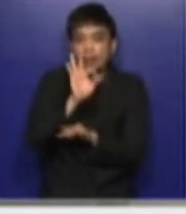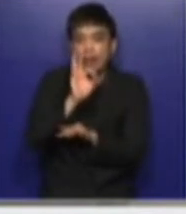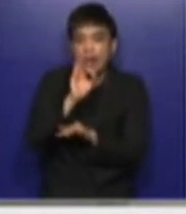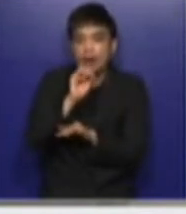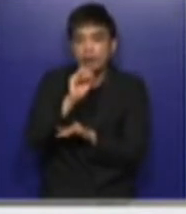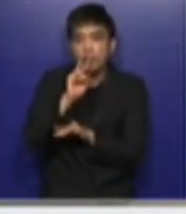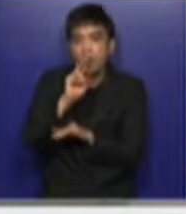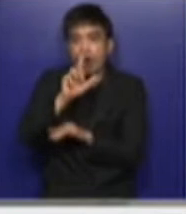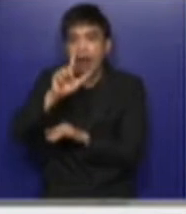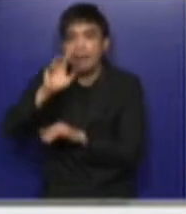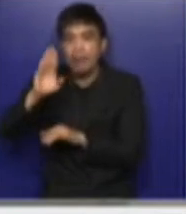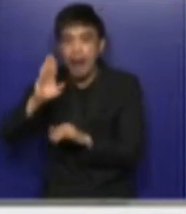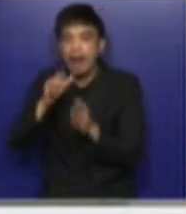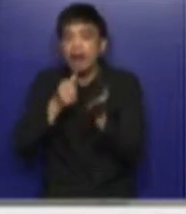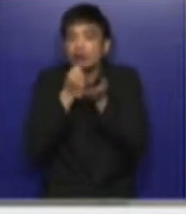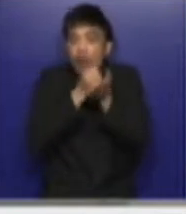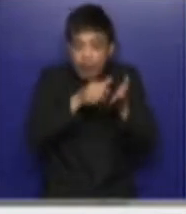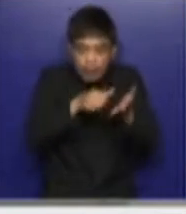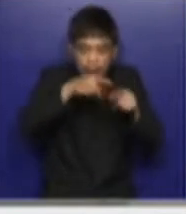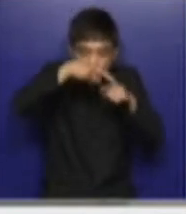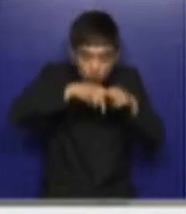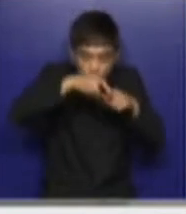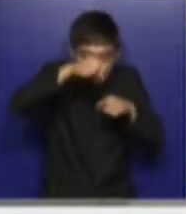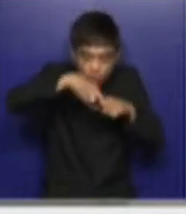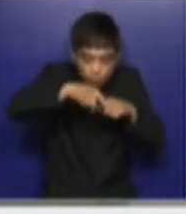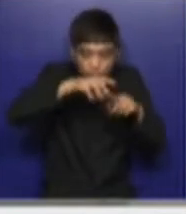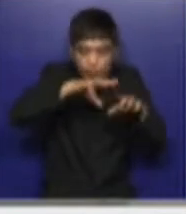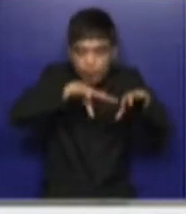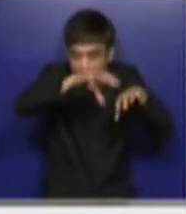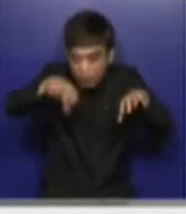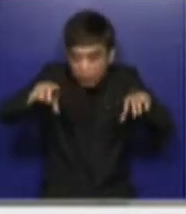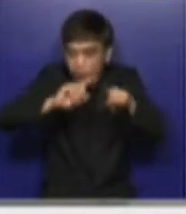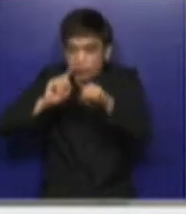ณเพื่อบูรณะปฏิสังขรณ์และซ่อมแซมดูแลพิพิธภัณฑ์นะคะแต่